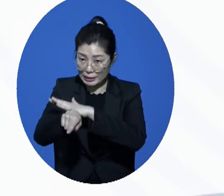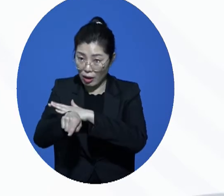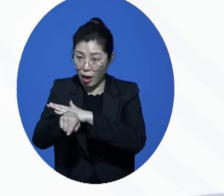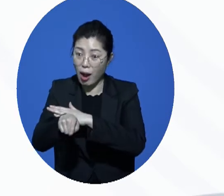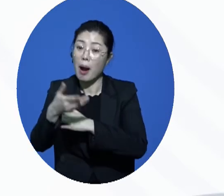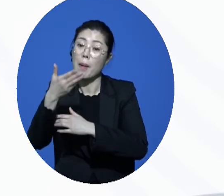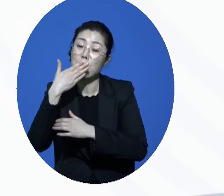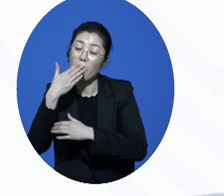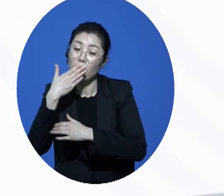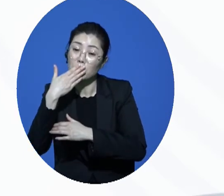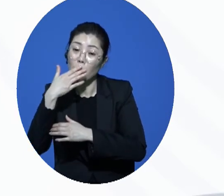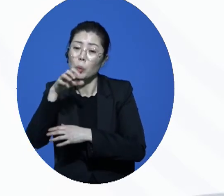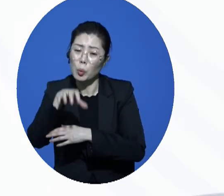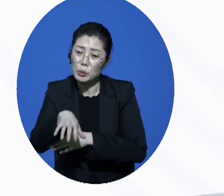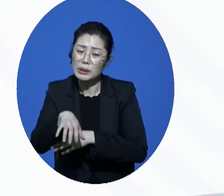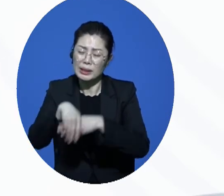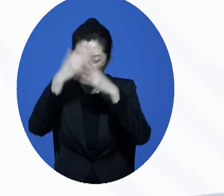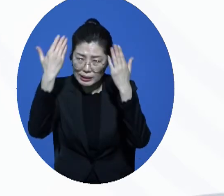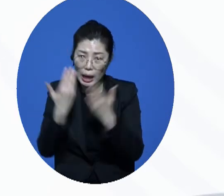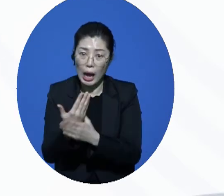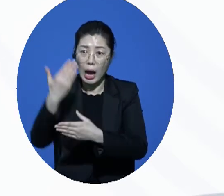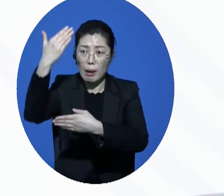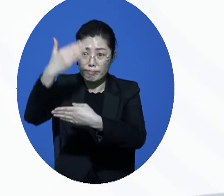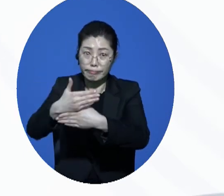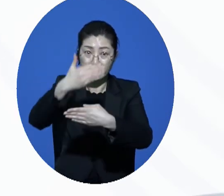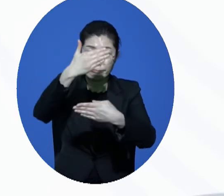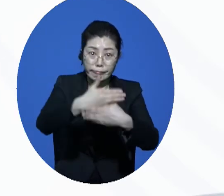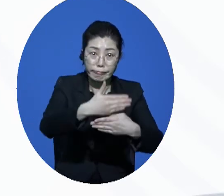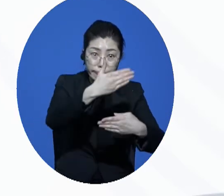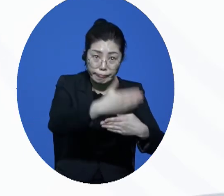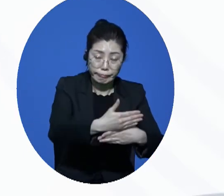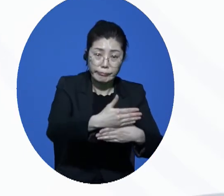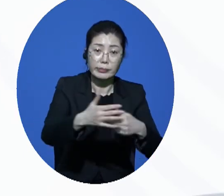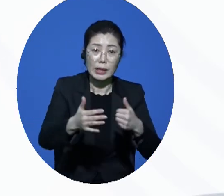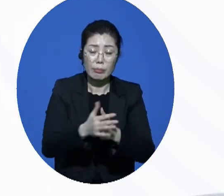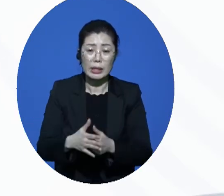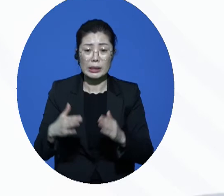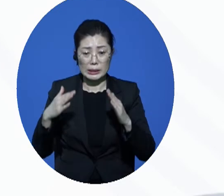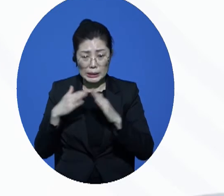제공받았던 기관들이 모두 문을 닫으면서 결국 집에서